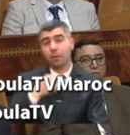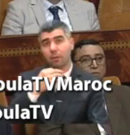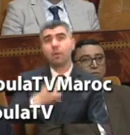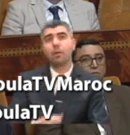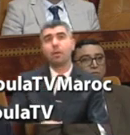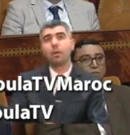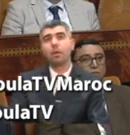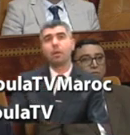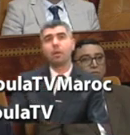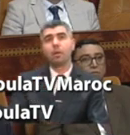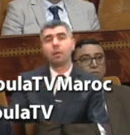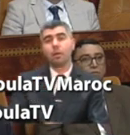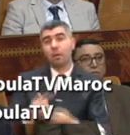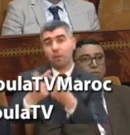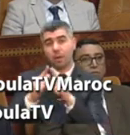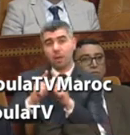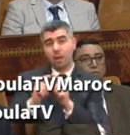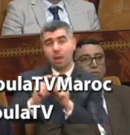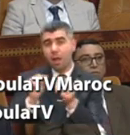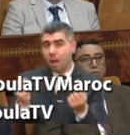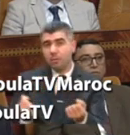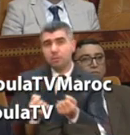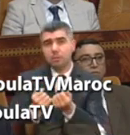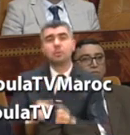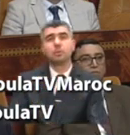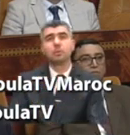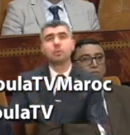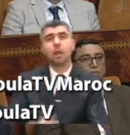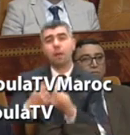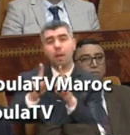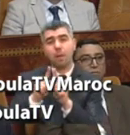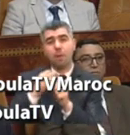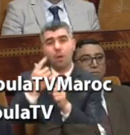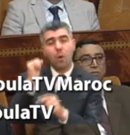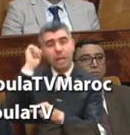وتأهيل ناهيك عن تأهيل مسار التكوين المهني